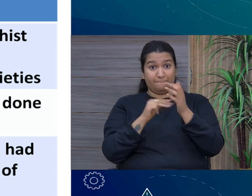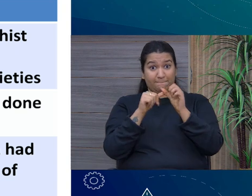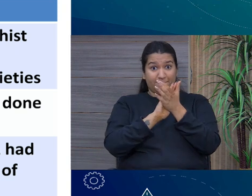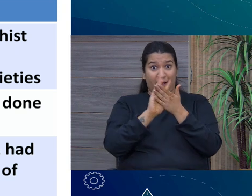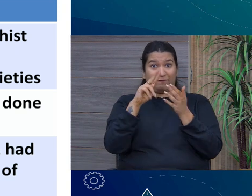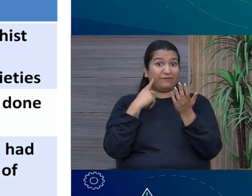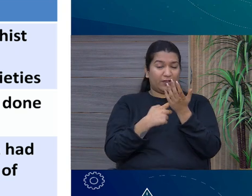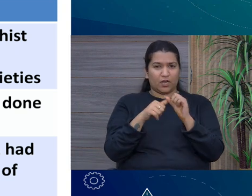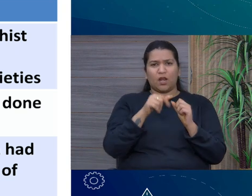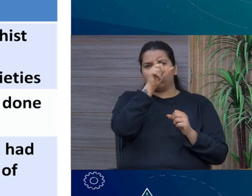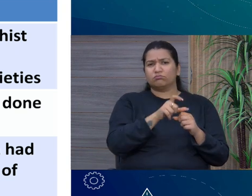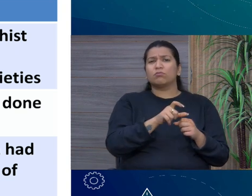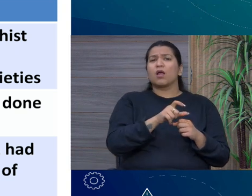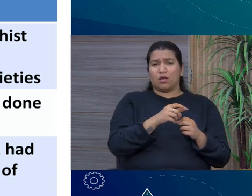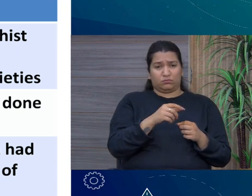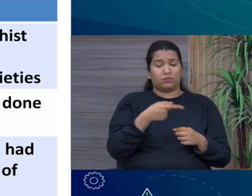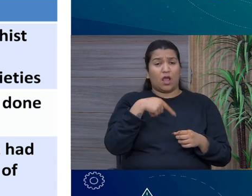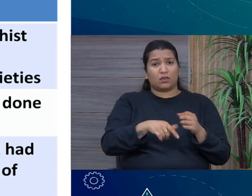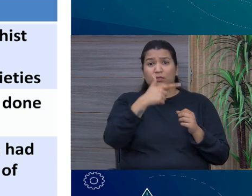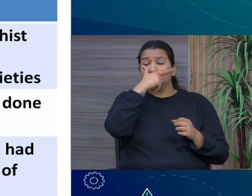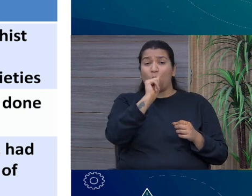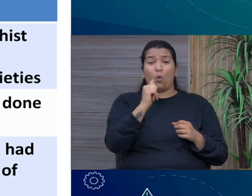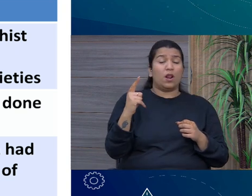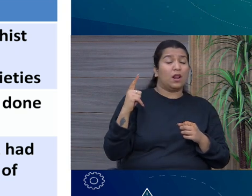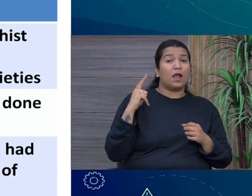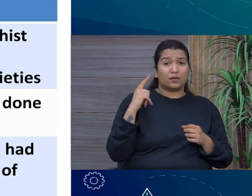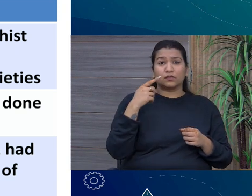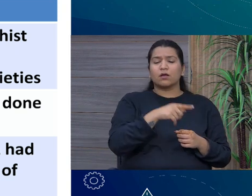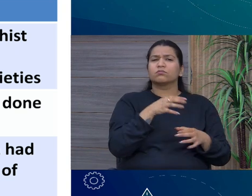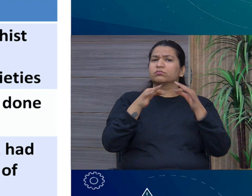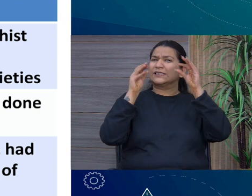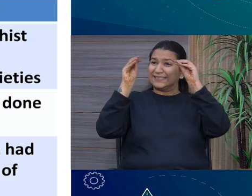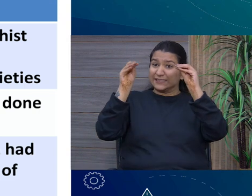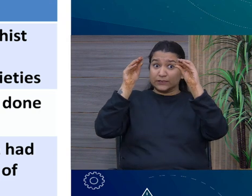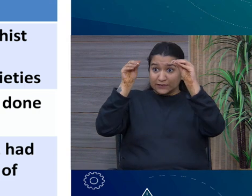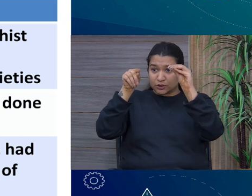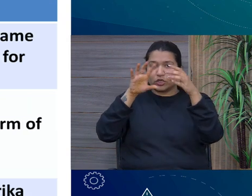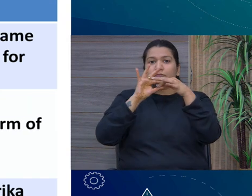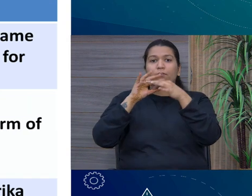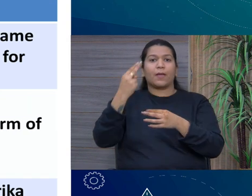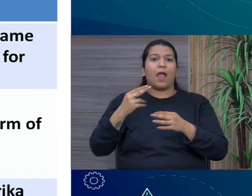जो टीचिंग था वो इसमें मेंशन किया गया है। अपार्ट फ्रॉम दैट